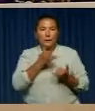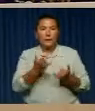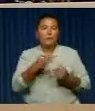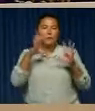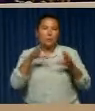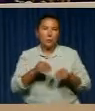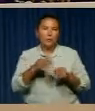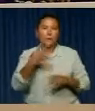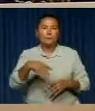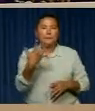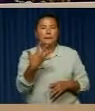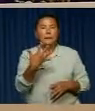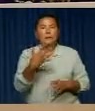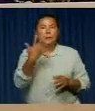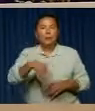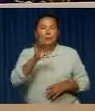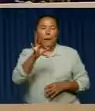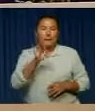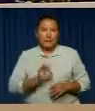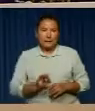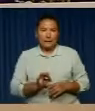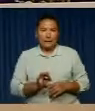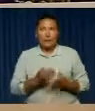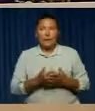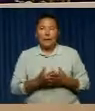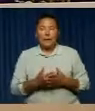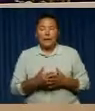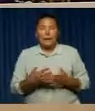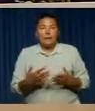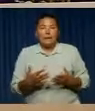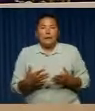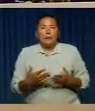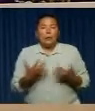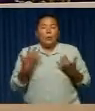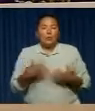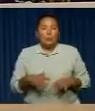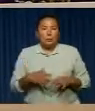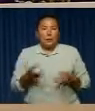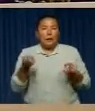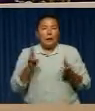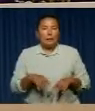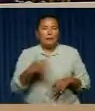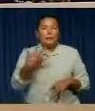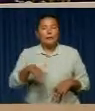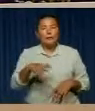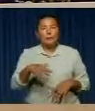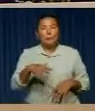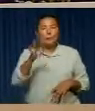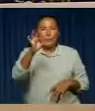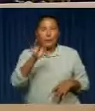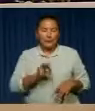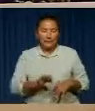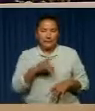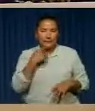орай 45-50% құрап отыр. Не десек, себебі клиникалық белгілер сол неке қалған 50-60% өршітіп тұрған